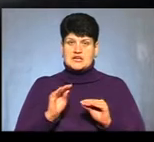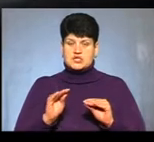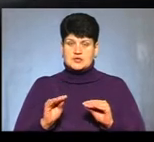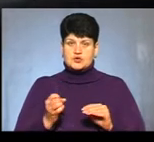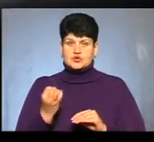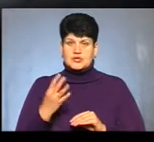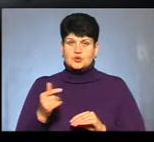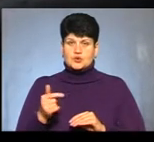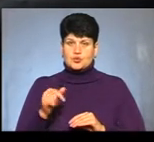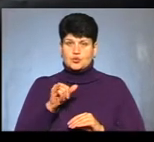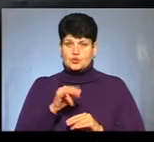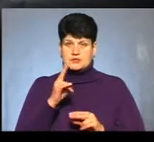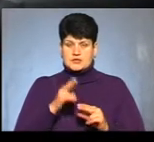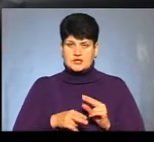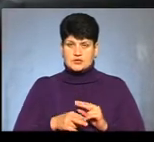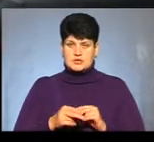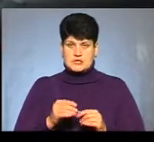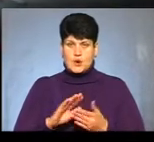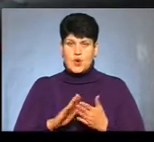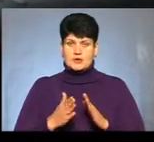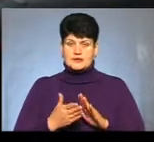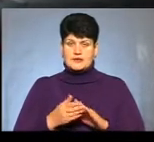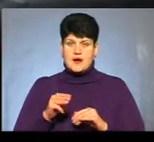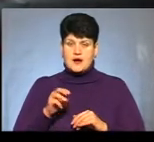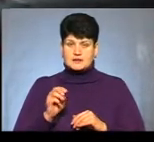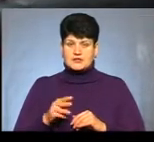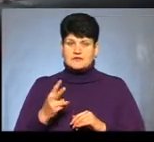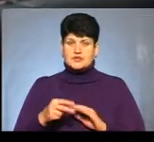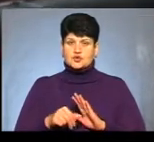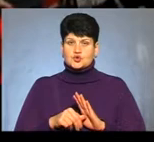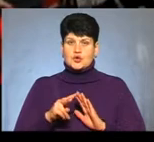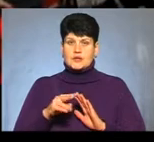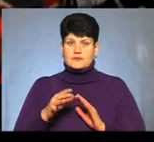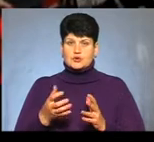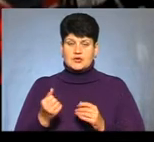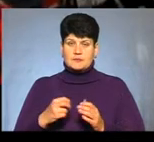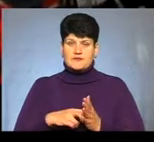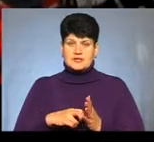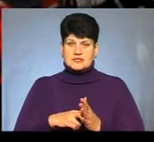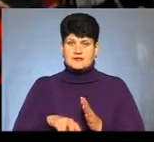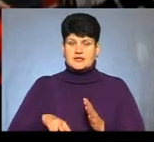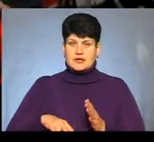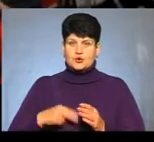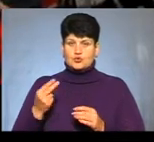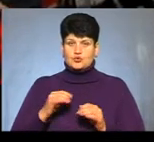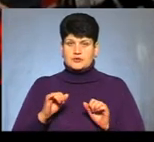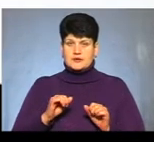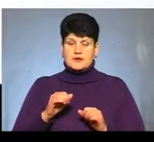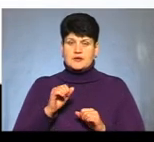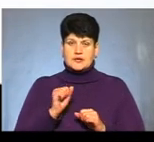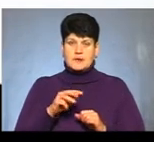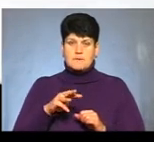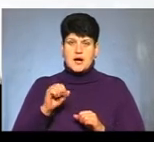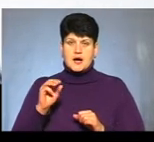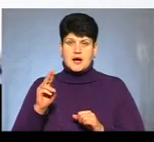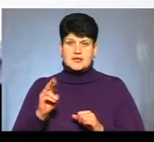головним режисером. 14 грудня у нього завершується контракт. 26 листопада він отримав лист від директора художнього керівника